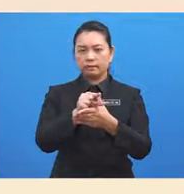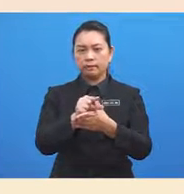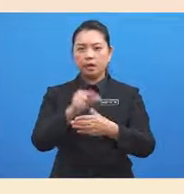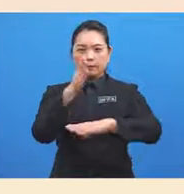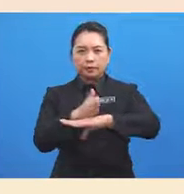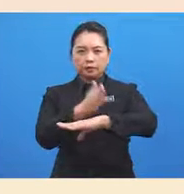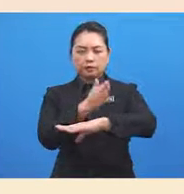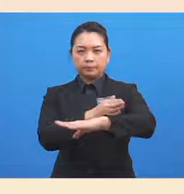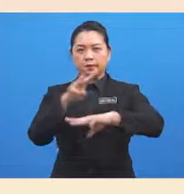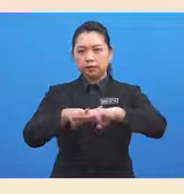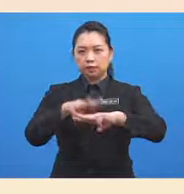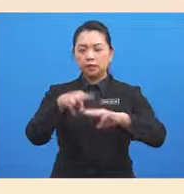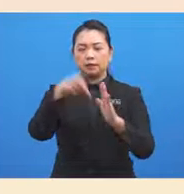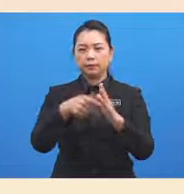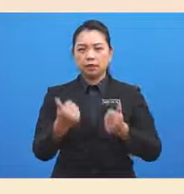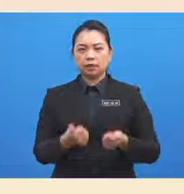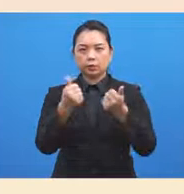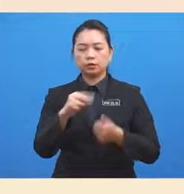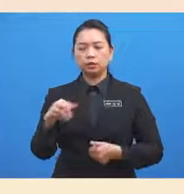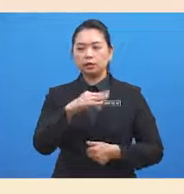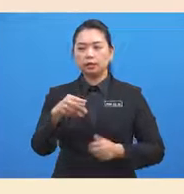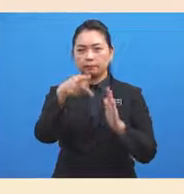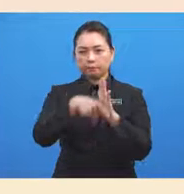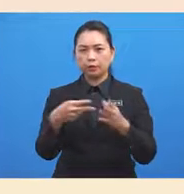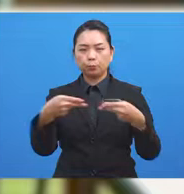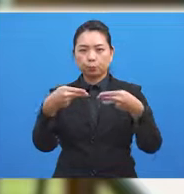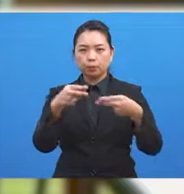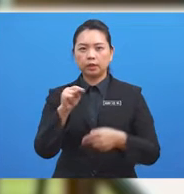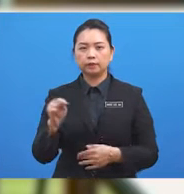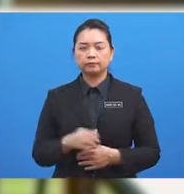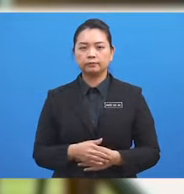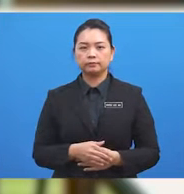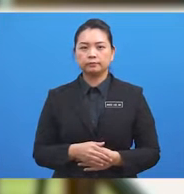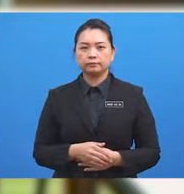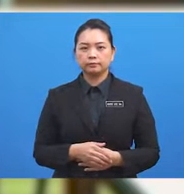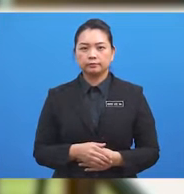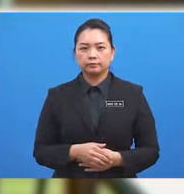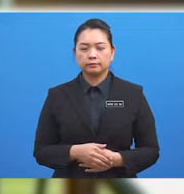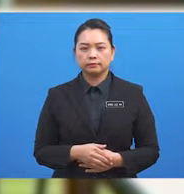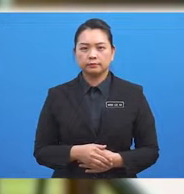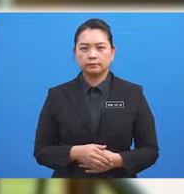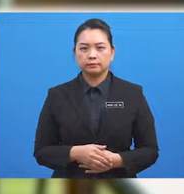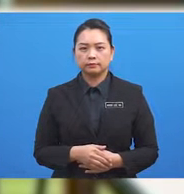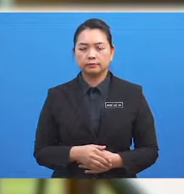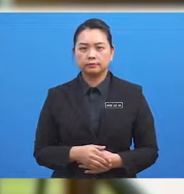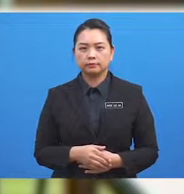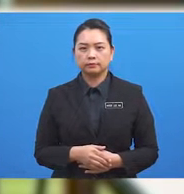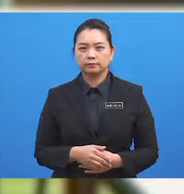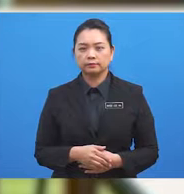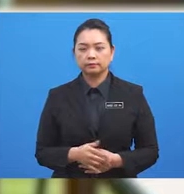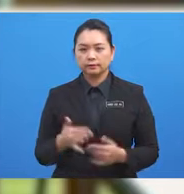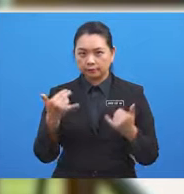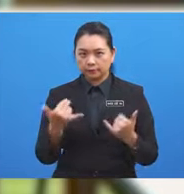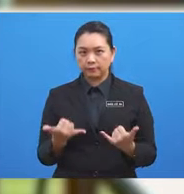perkembangan jaringan pengangkutan dan perhubungan. Mari ulang dan sebut bersama-sama